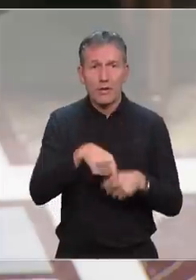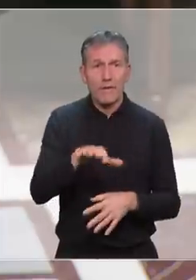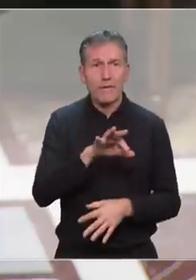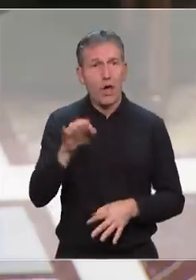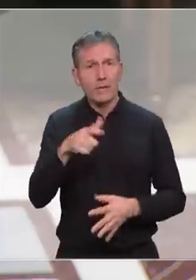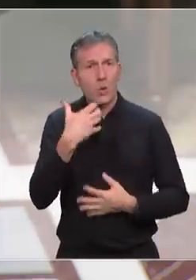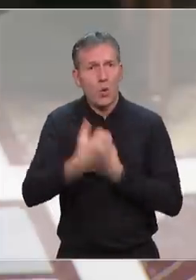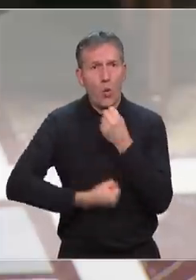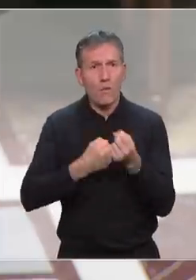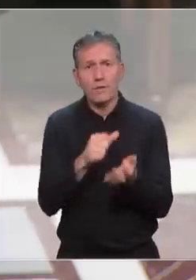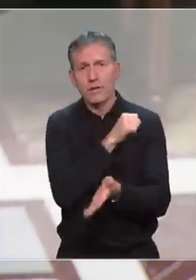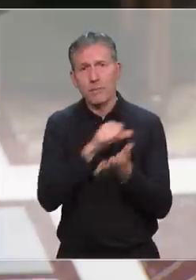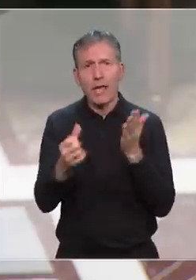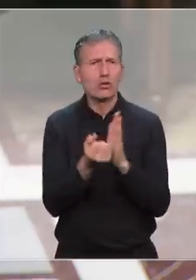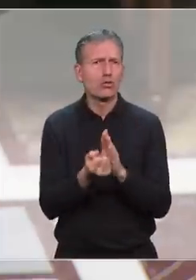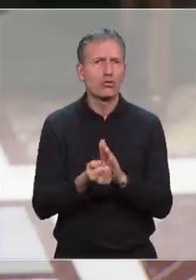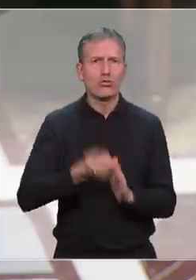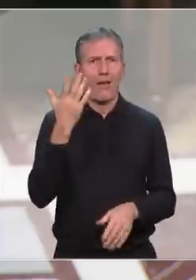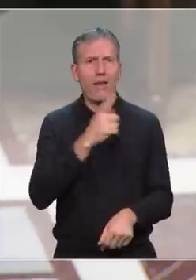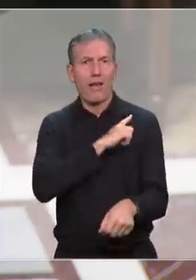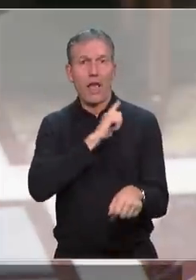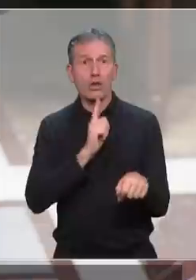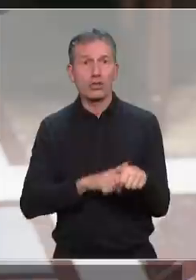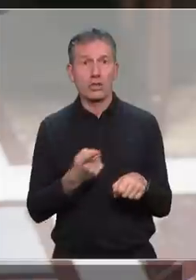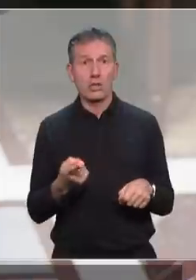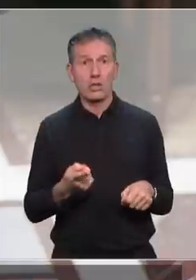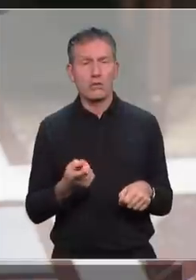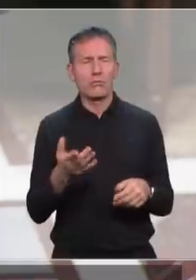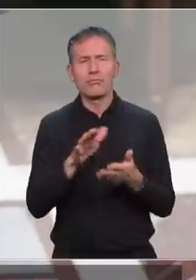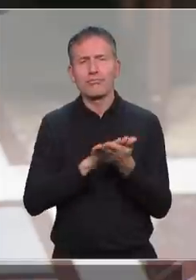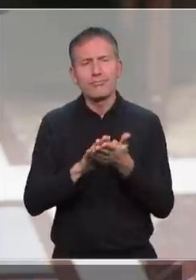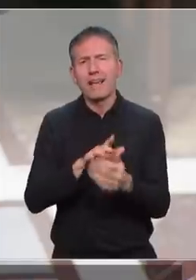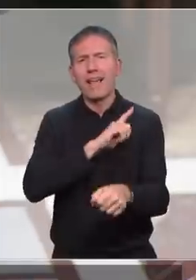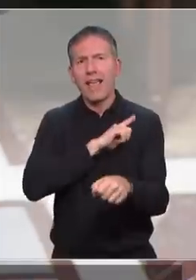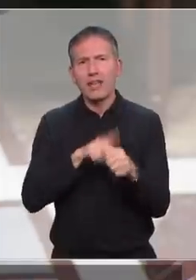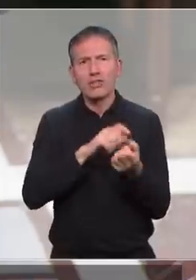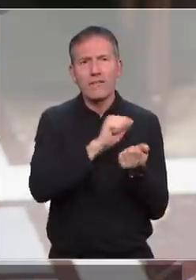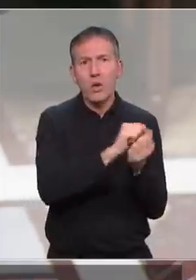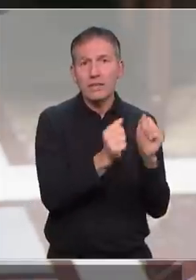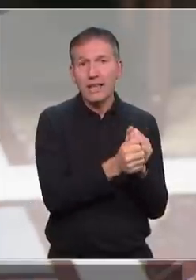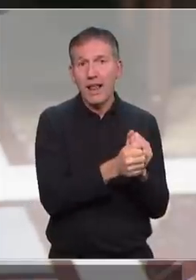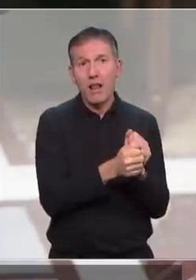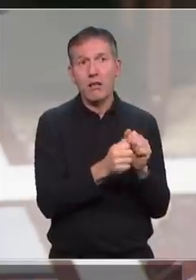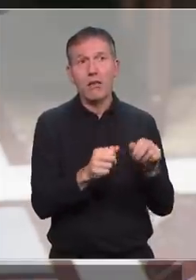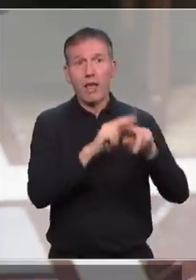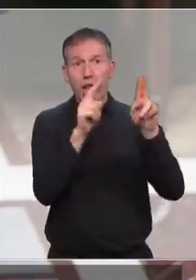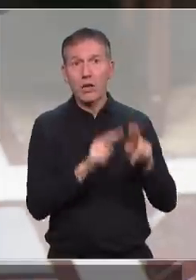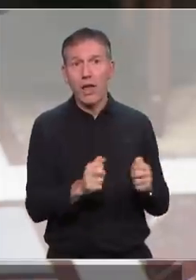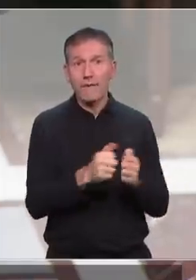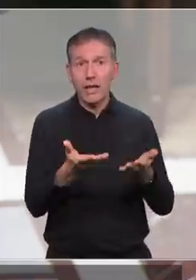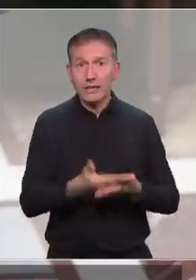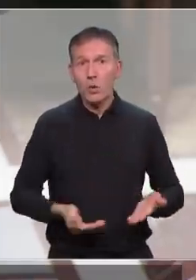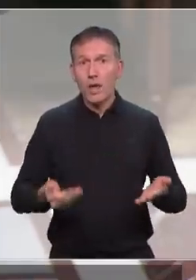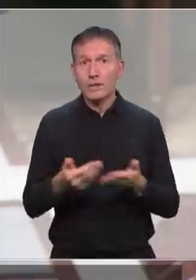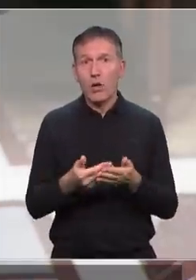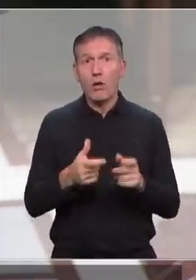très cher les énergies renouvelables, les énergies fossiles au plan international, dans un contexte où